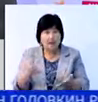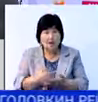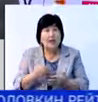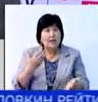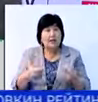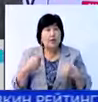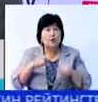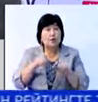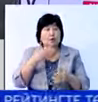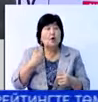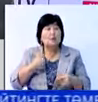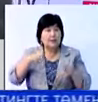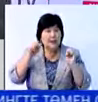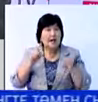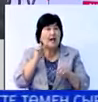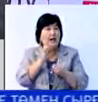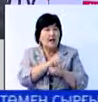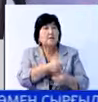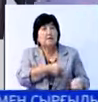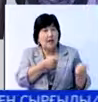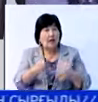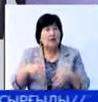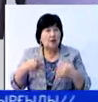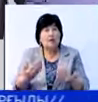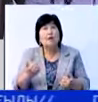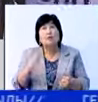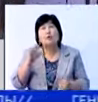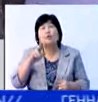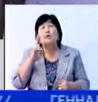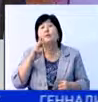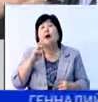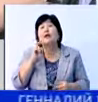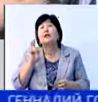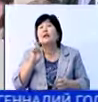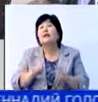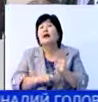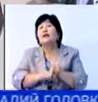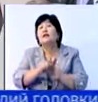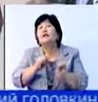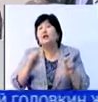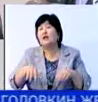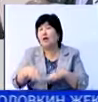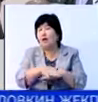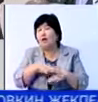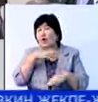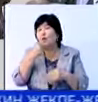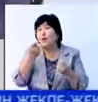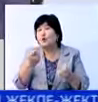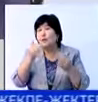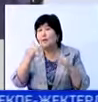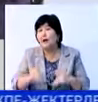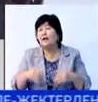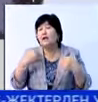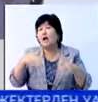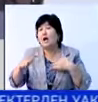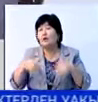Егер дүкенде жоқ болса, біз арнайы тапсырыспен алдырып береміз. Супермаркеттің тұсаукесеріне келушілердің қарасы қалың, көпшілікті төмен бағада ұсынылған